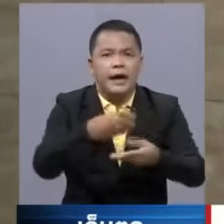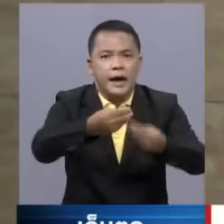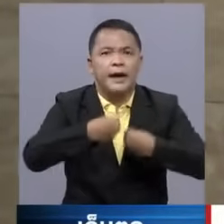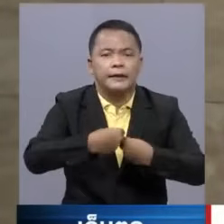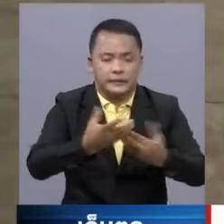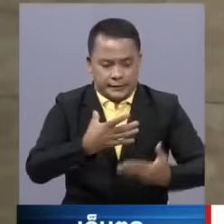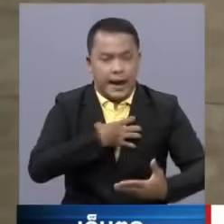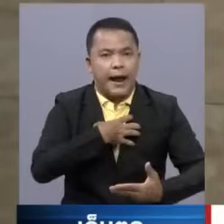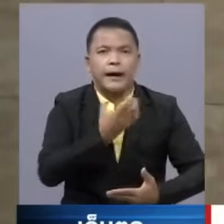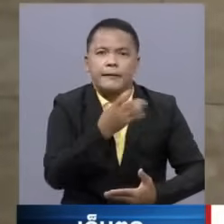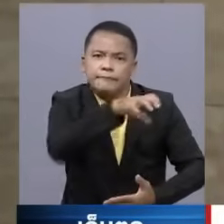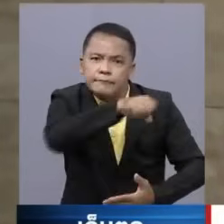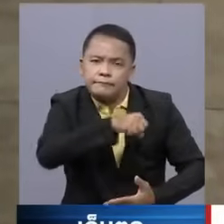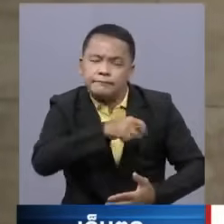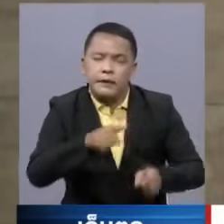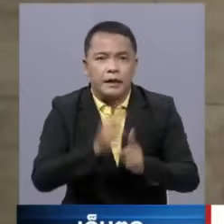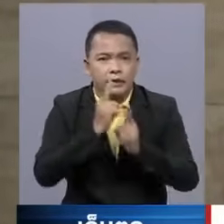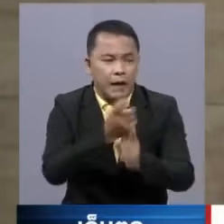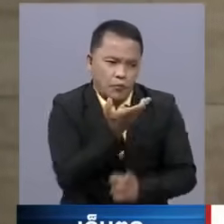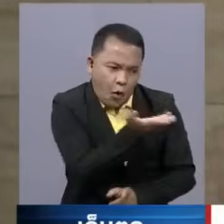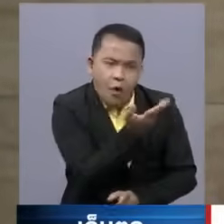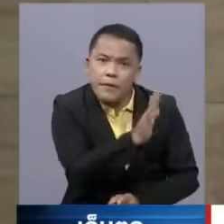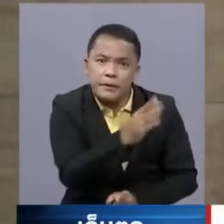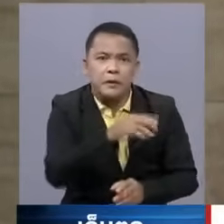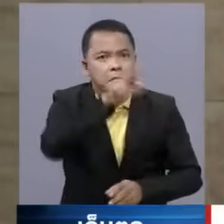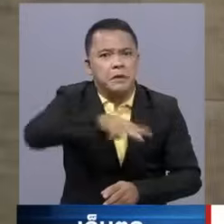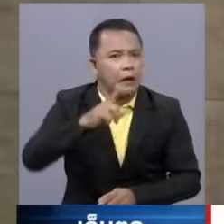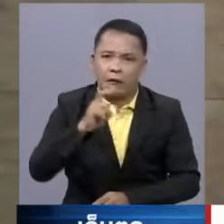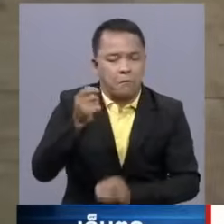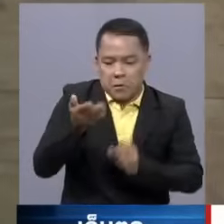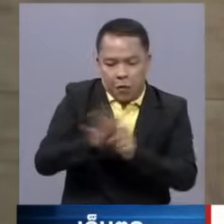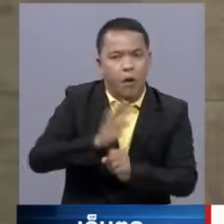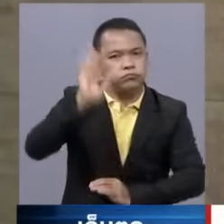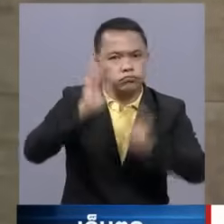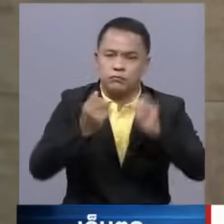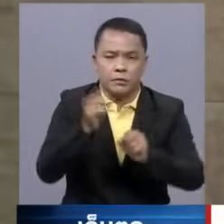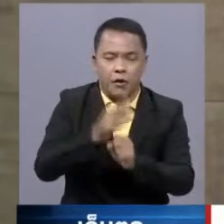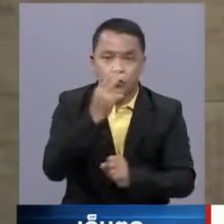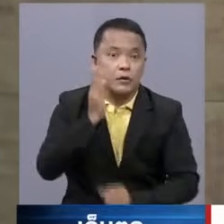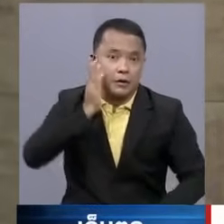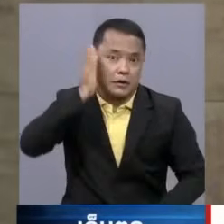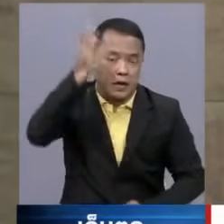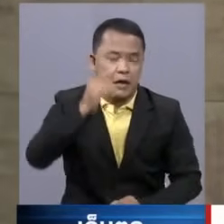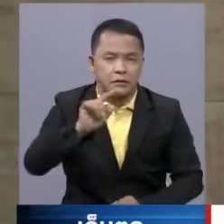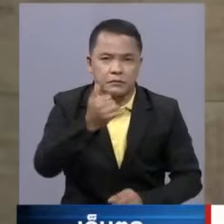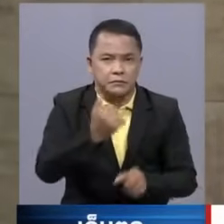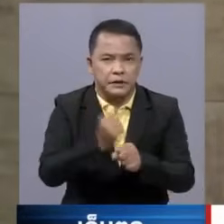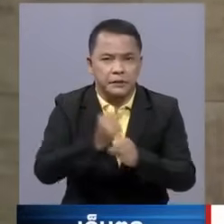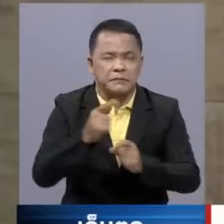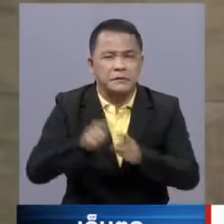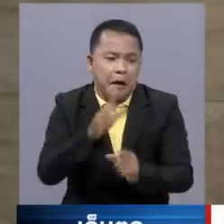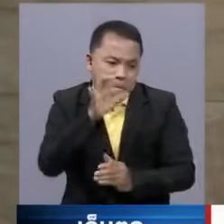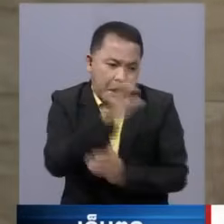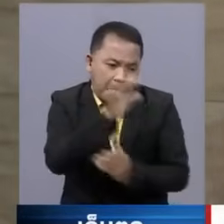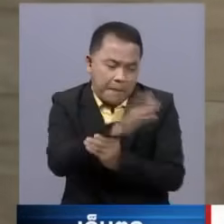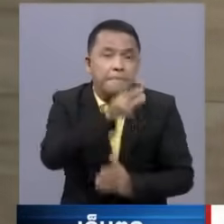ในสิ่งที่ต้องการถ้าไม่ได้ตามที่เรียกร้องเพื่อไทยก็เสียงไม่พอฮะมองต่อไปในอนาคตเลยว่าแบบนี้มาเป็นการบีบ